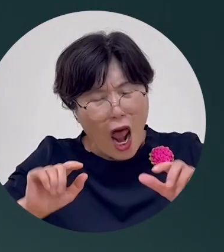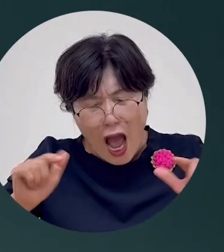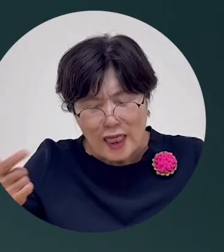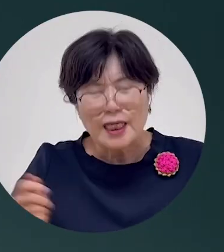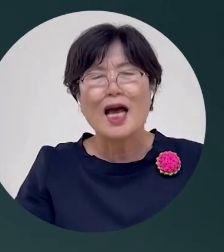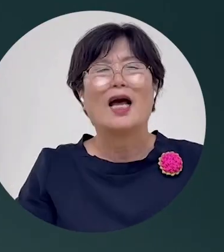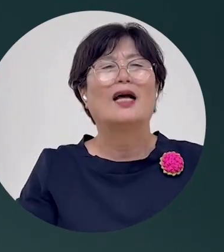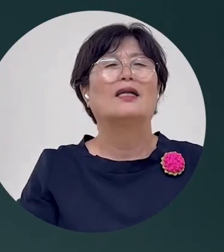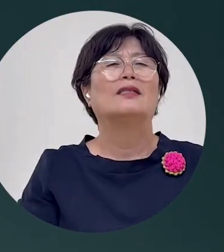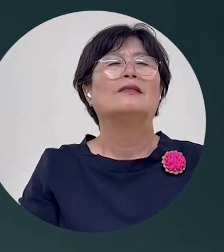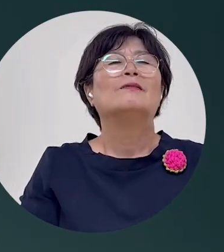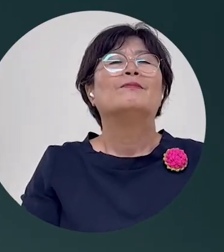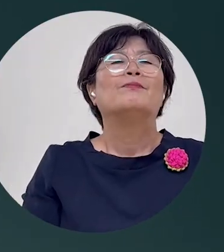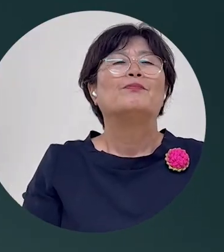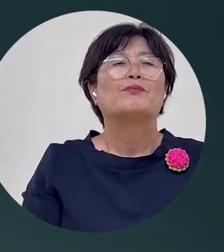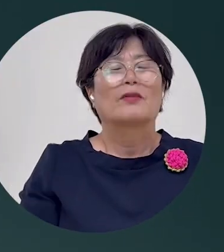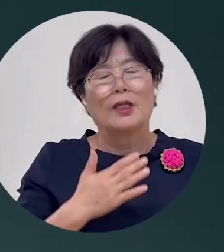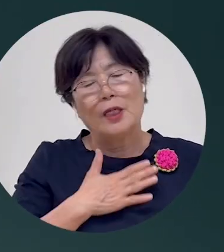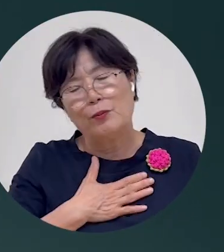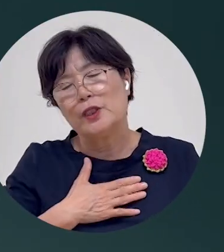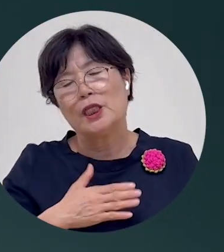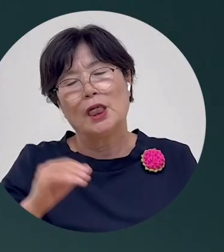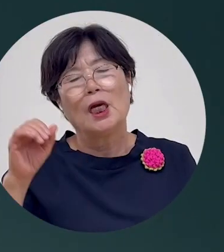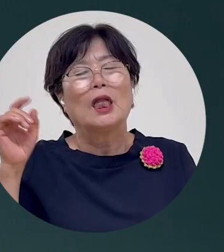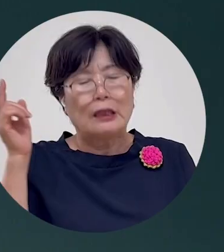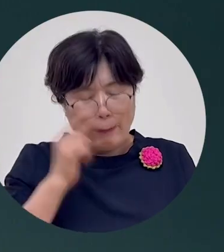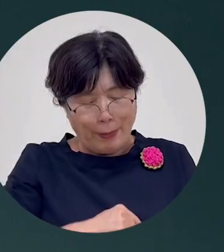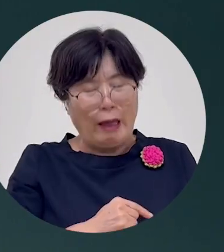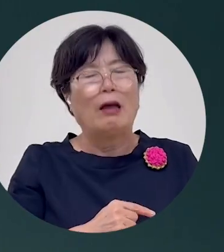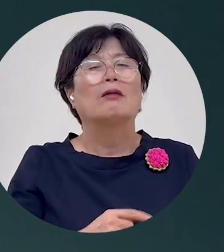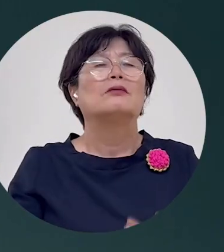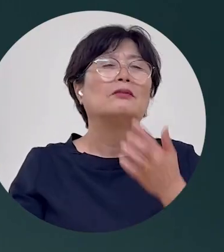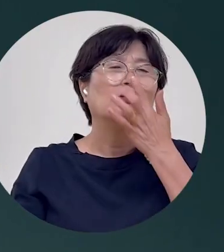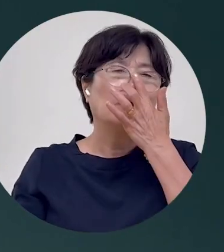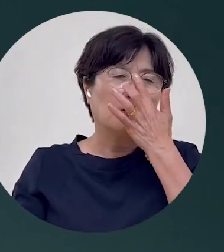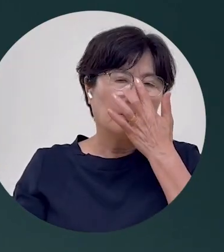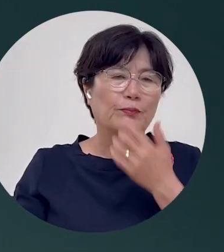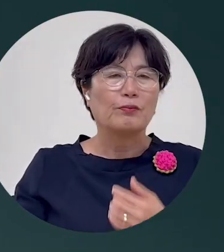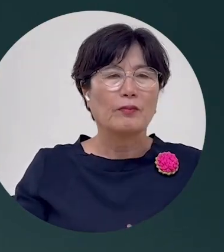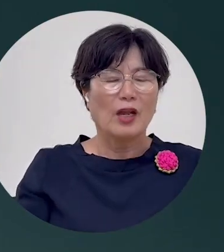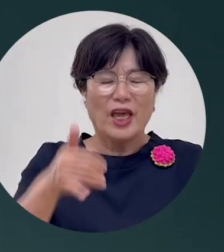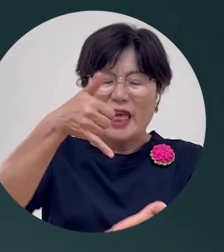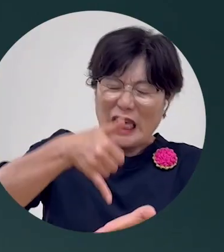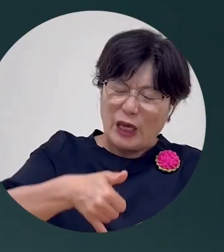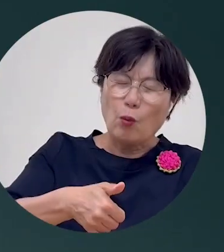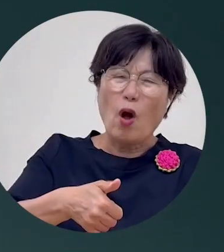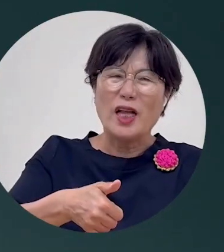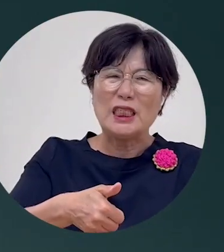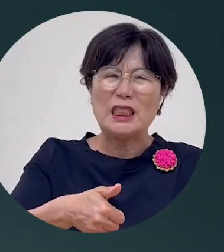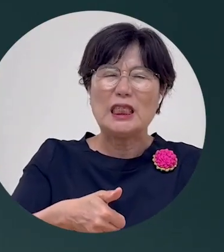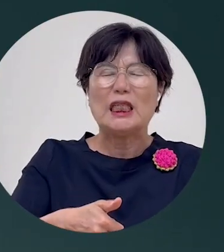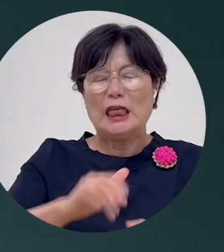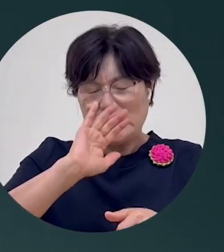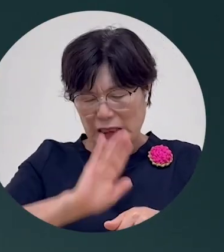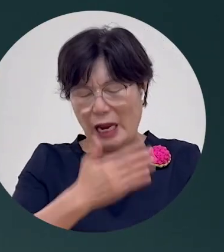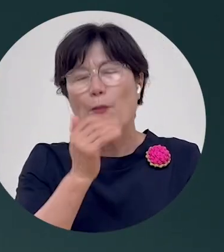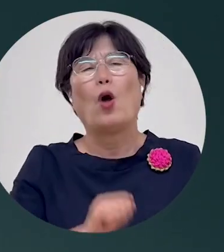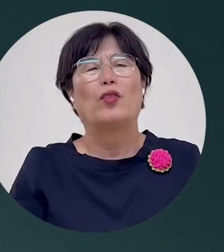아닙니까? 기분이 좋아요? 나빠요? 나빠요. 인권 침해고 범죄